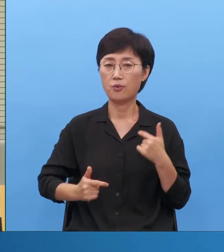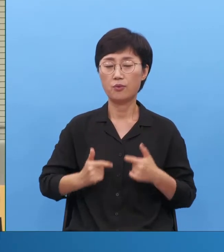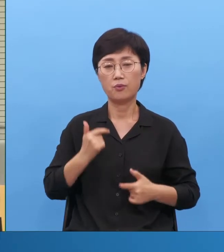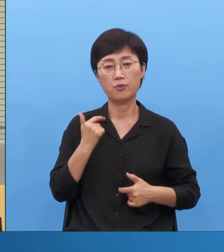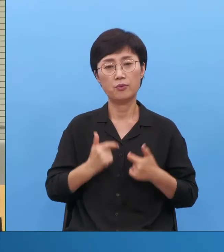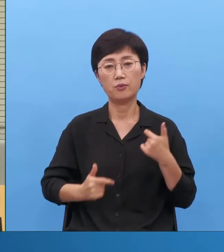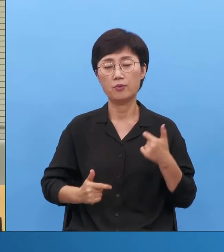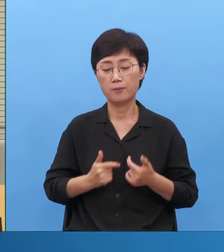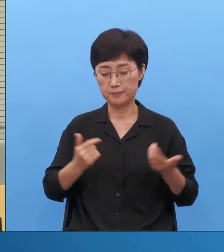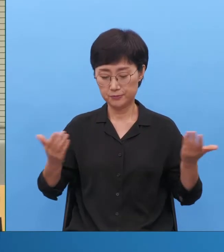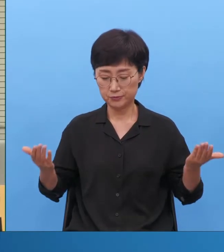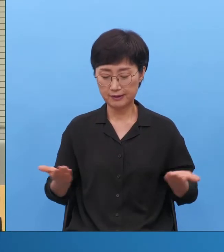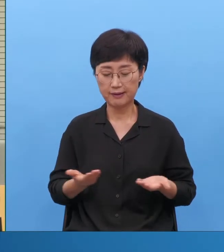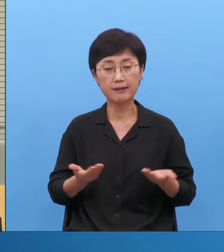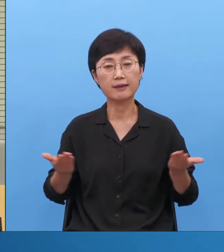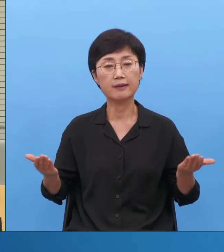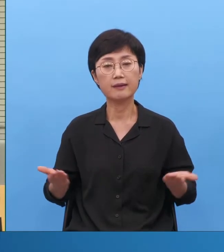상계